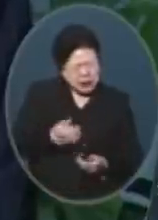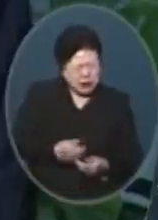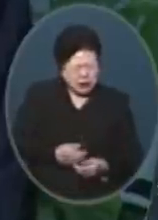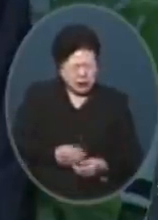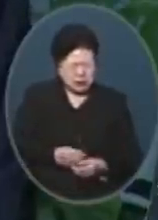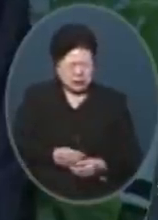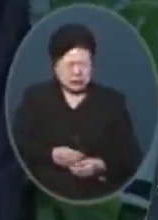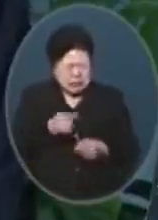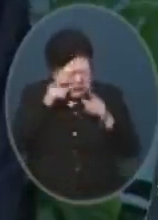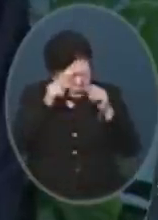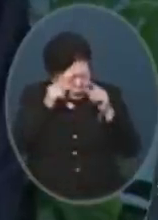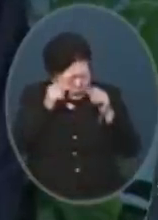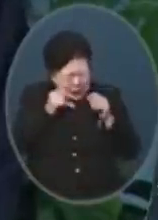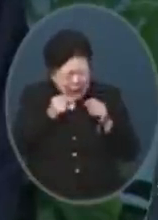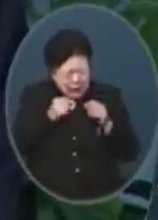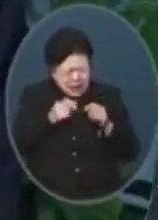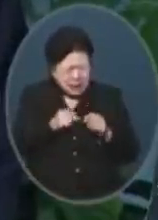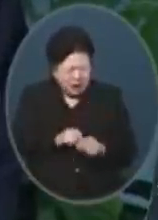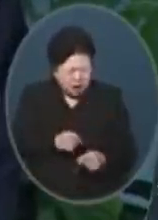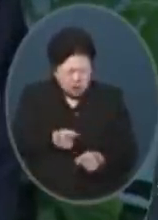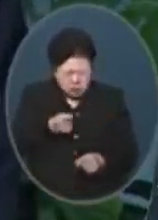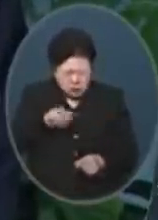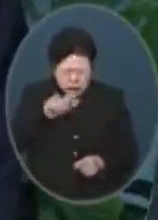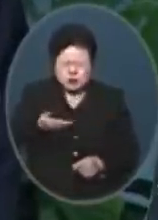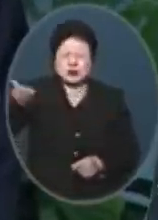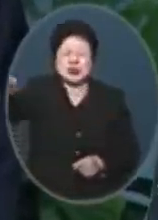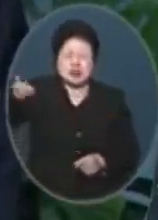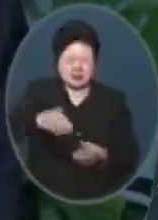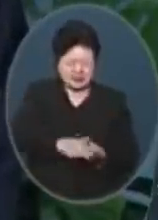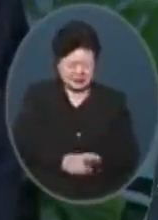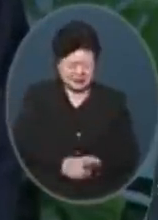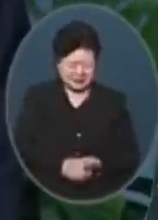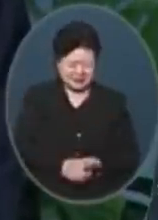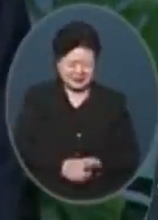자겠어 준다고.